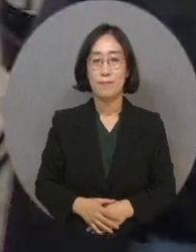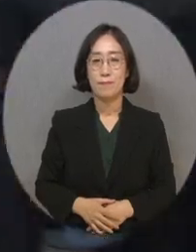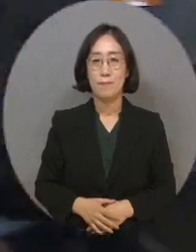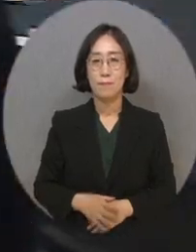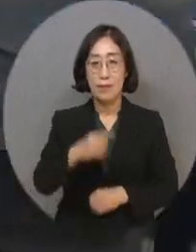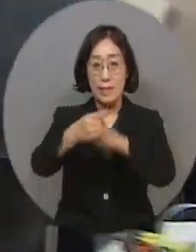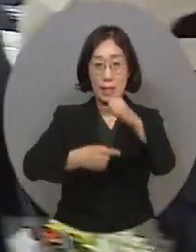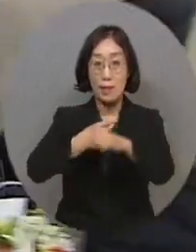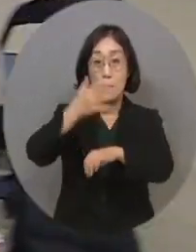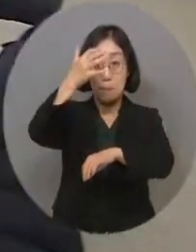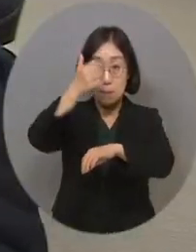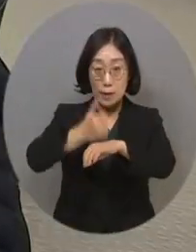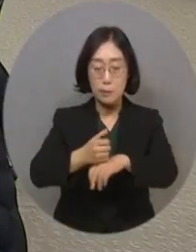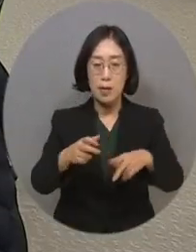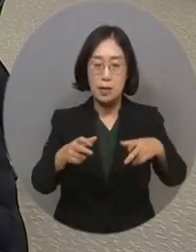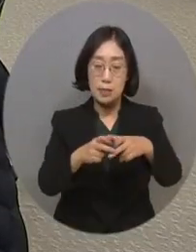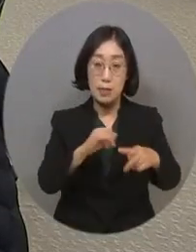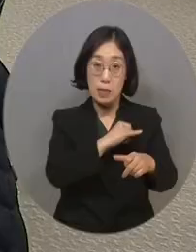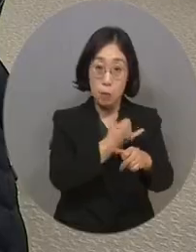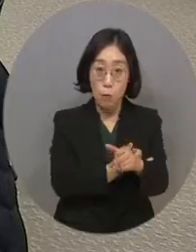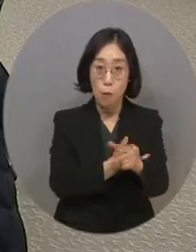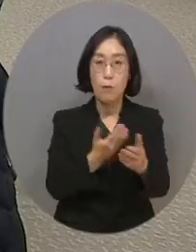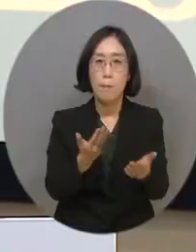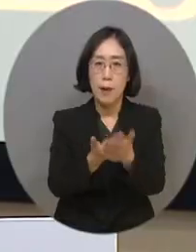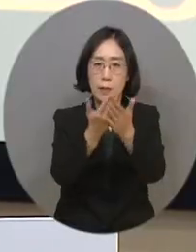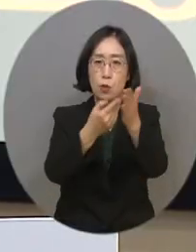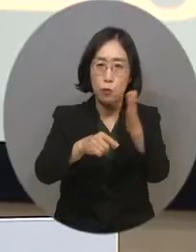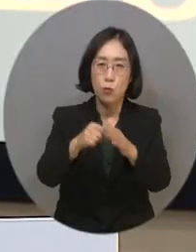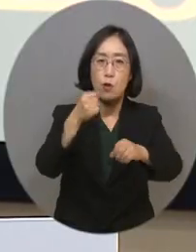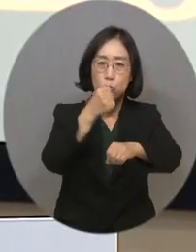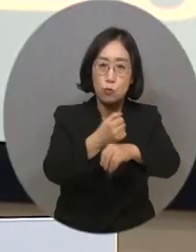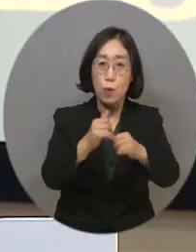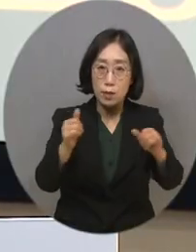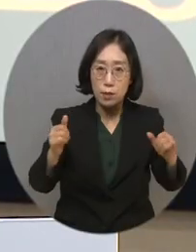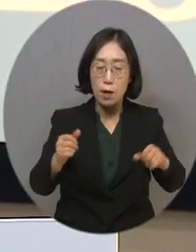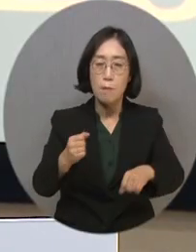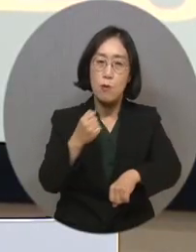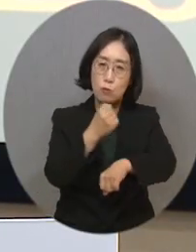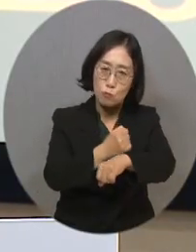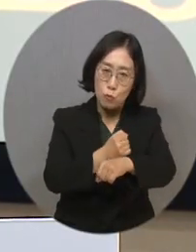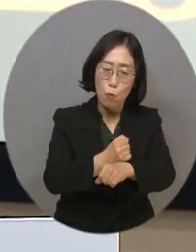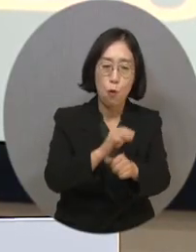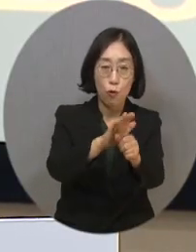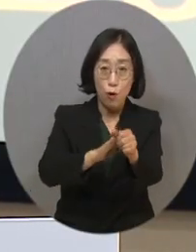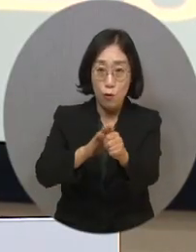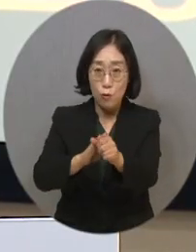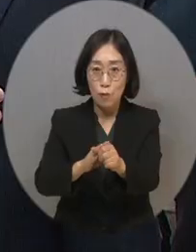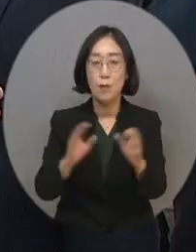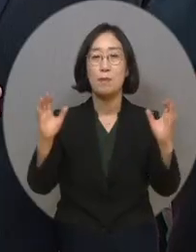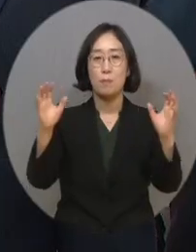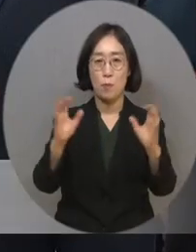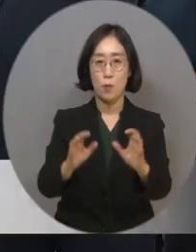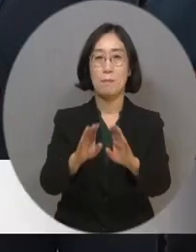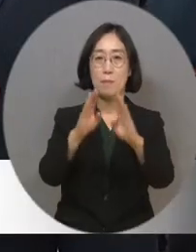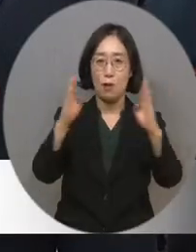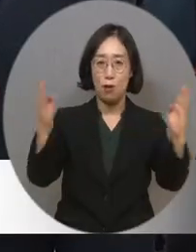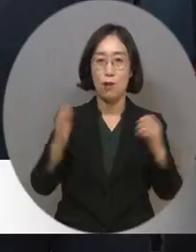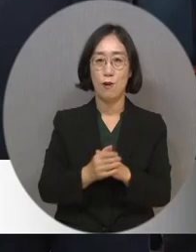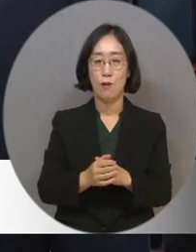연말을 맞아 장애인 인권 증진에 앞장선 이들의 공로를 기리는 자리가 마련됐습니다. 지난